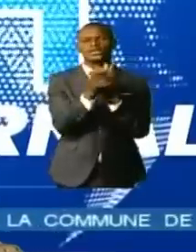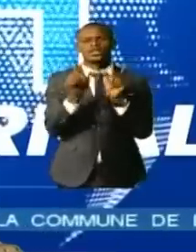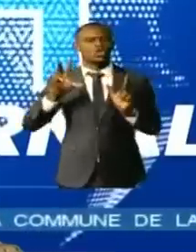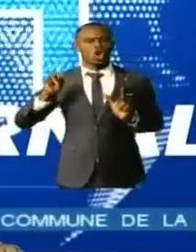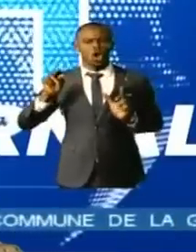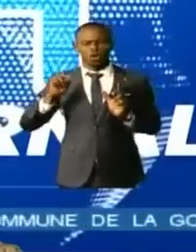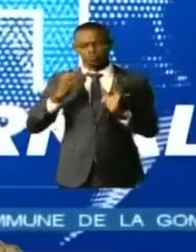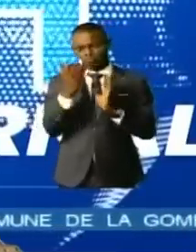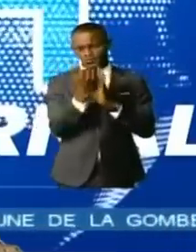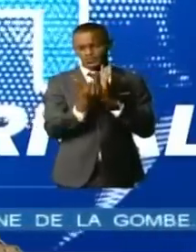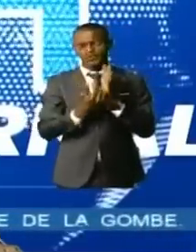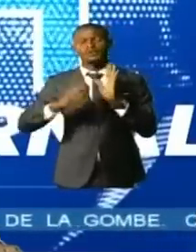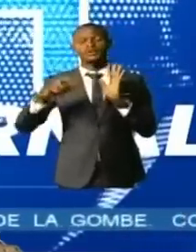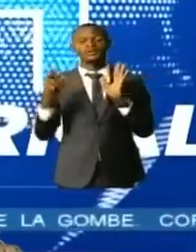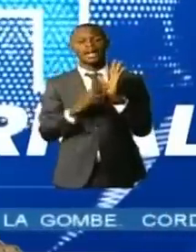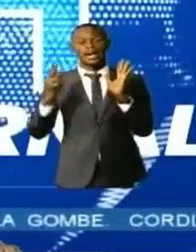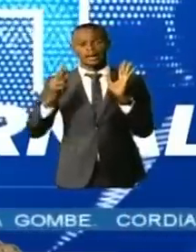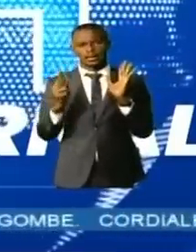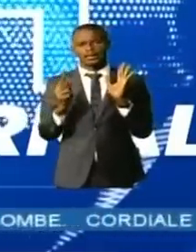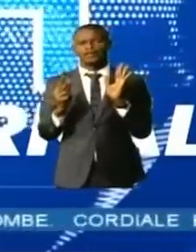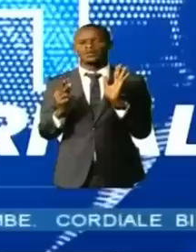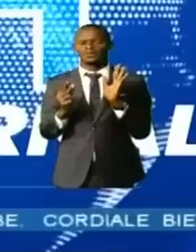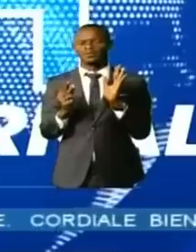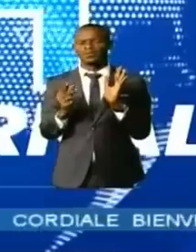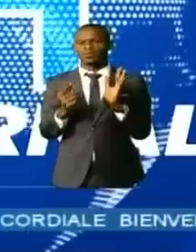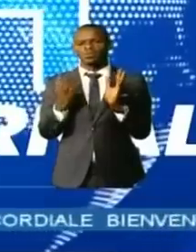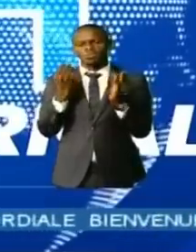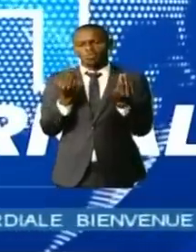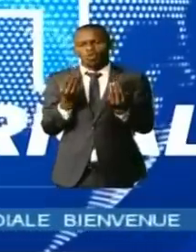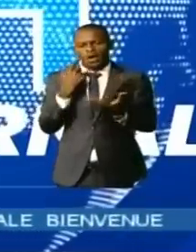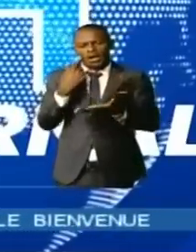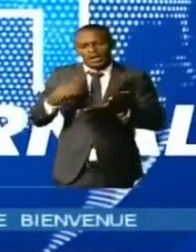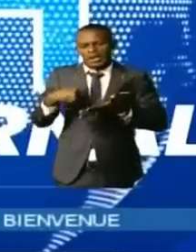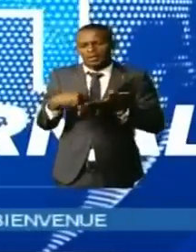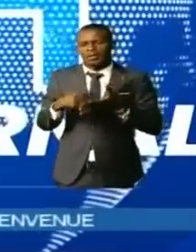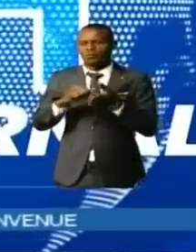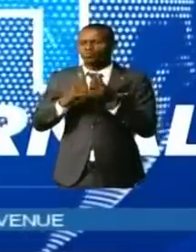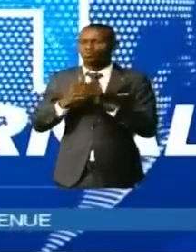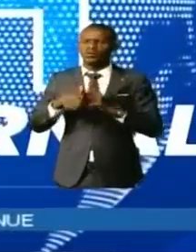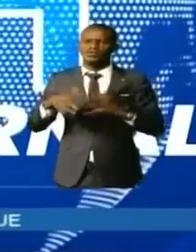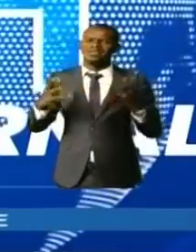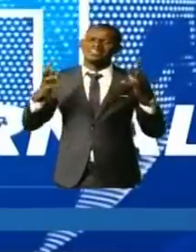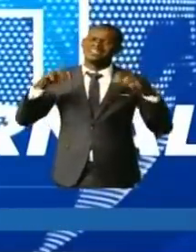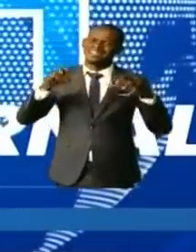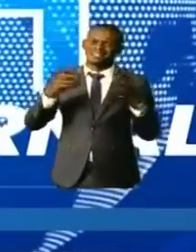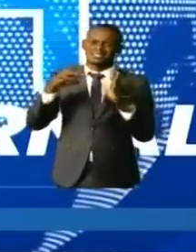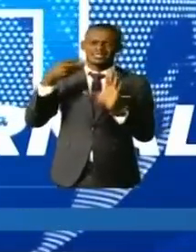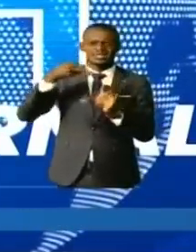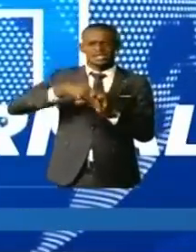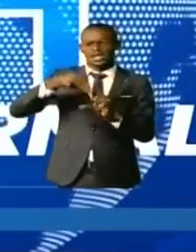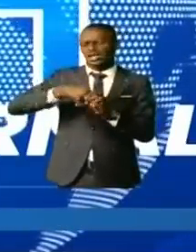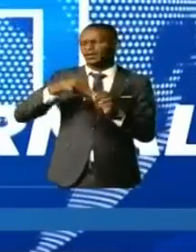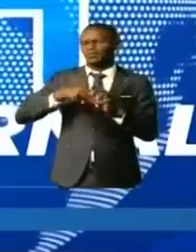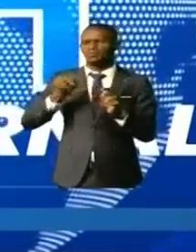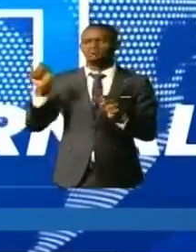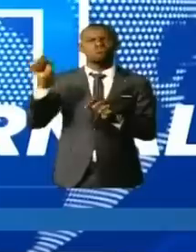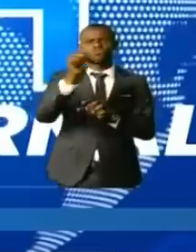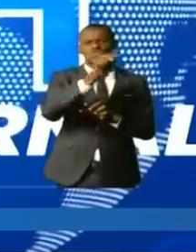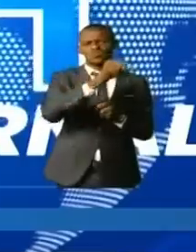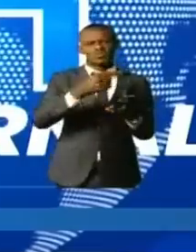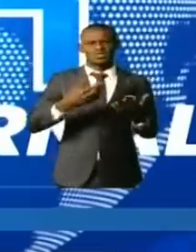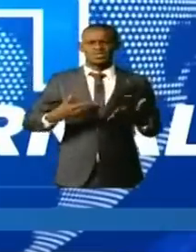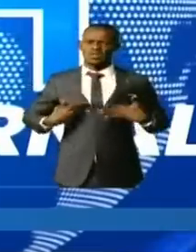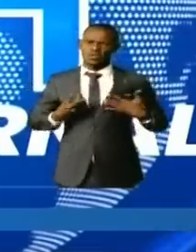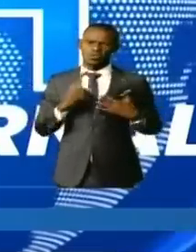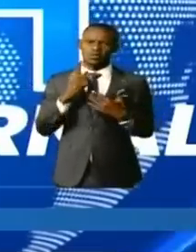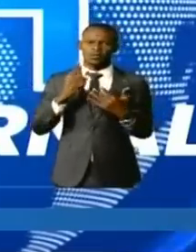chocs exogènes liés à la hausse des prix du carburant sur le plan international. Toutefois, il y a lieu de préciser que le gouvernement de la République